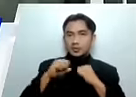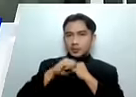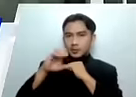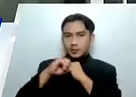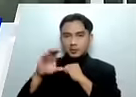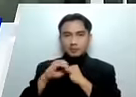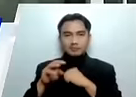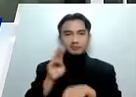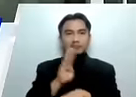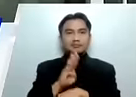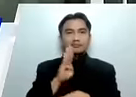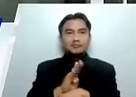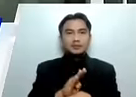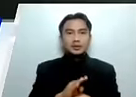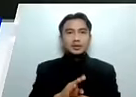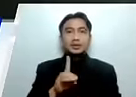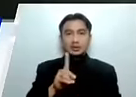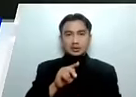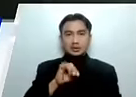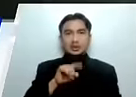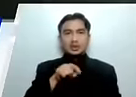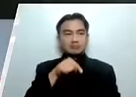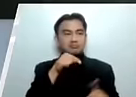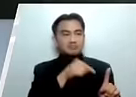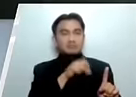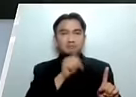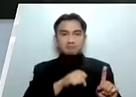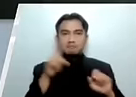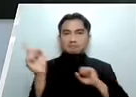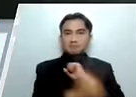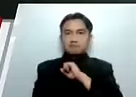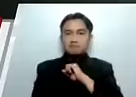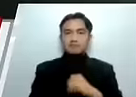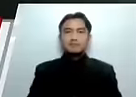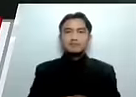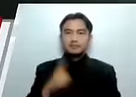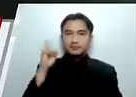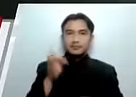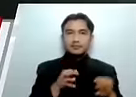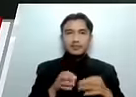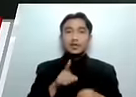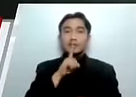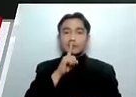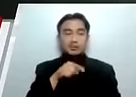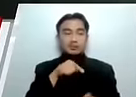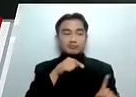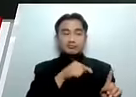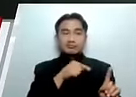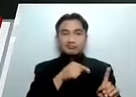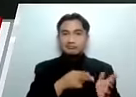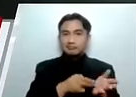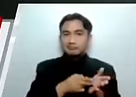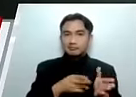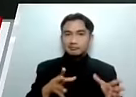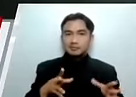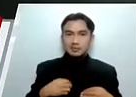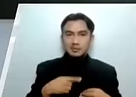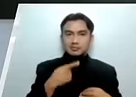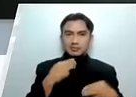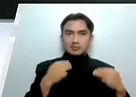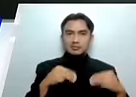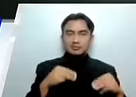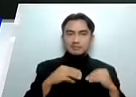Industry, pwede siyang papanagutin. Kung inaamin niya na marketing gimmick yan, at kung wala silang DTI